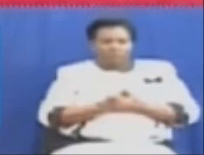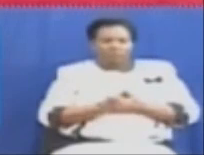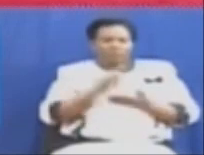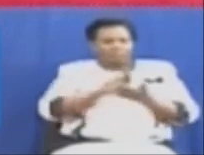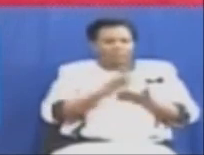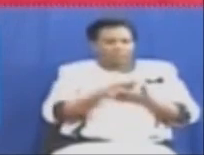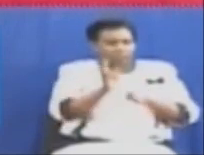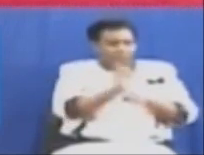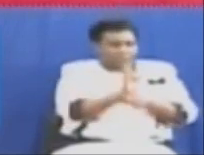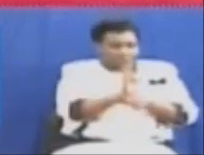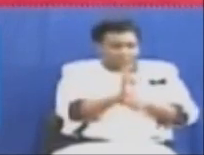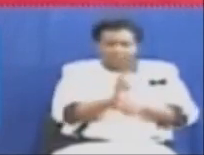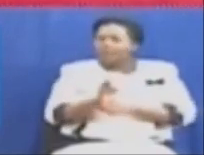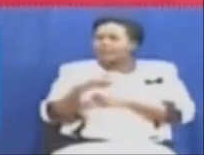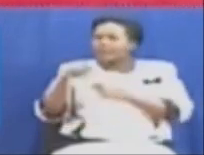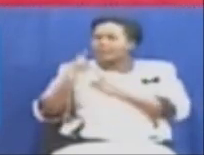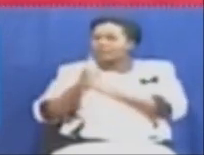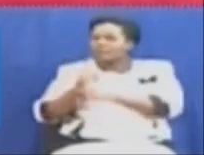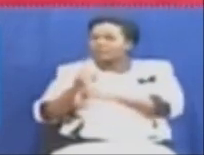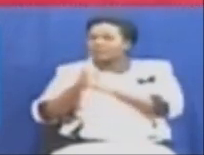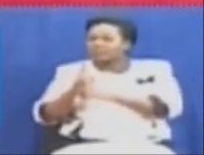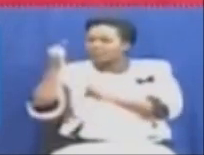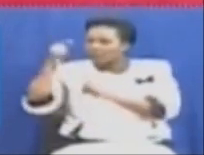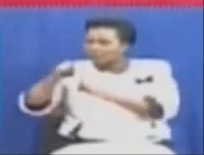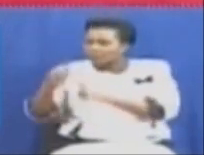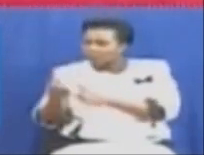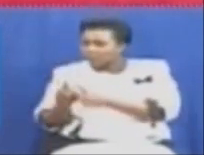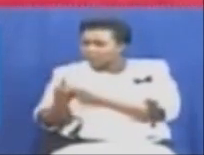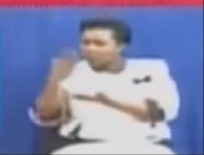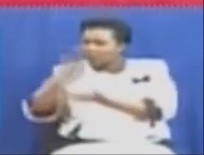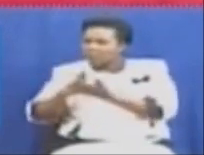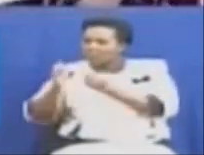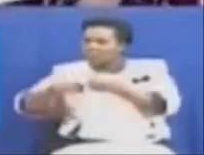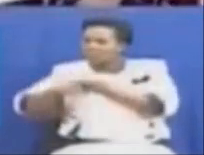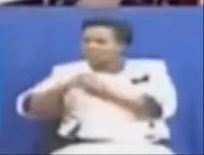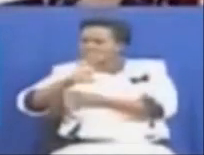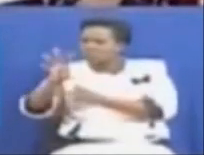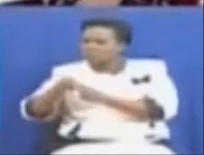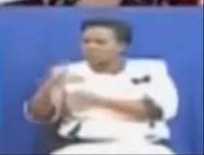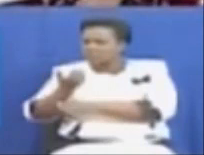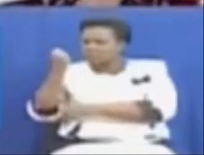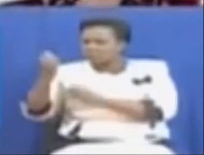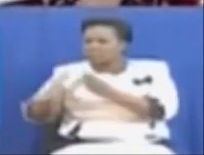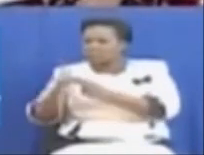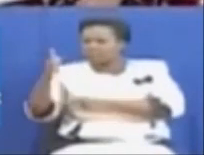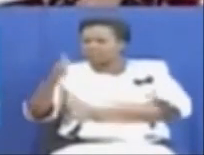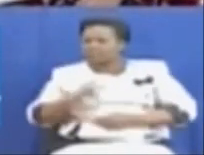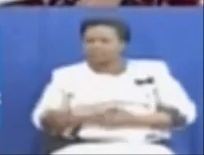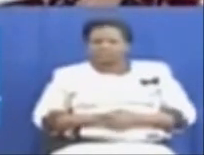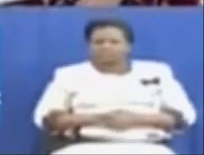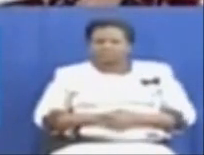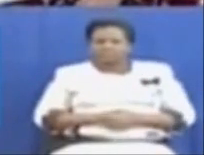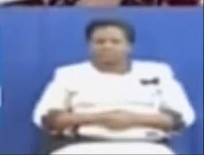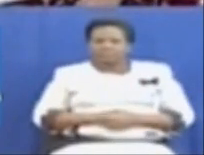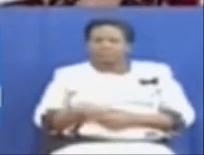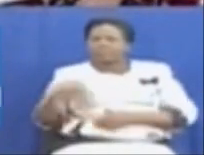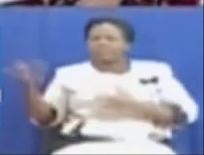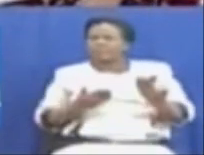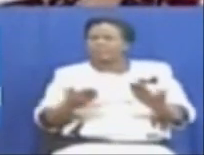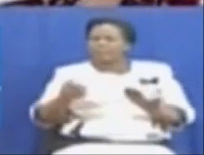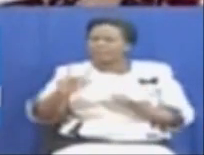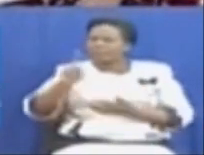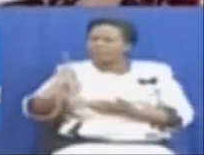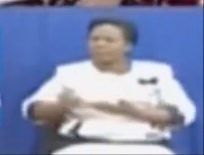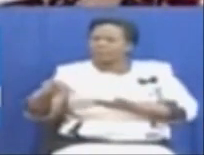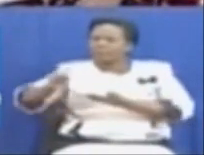Karatu, kama ifuatavyo. Mheshimiwa Naibu Spika, kifungu cha 7 cha sheria ya mabaraza ya ardhi ya kata kinazipa halmashauri wajibu